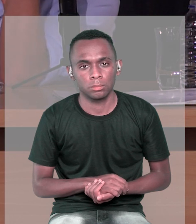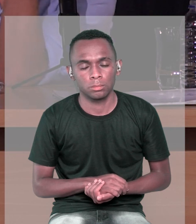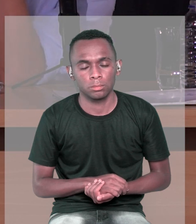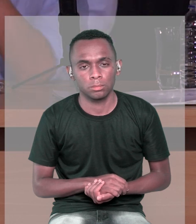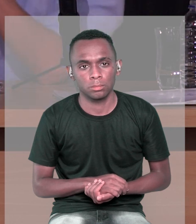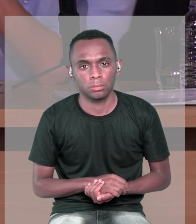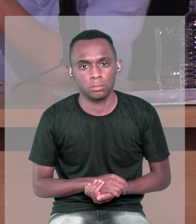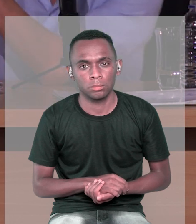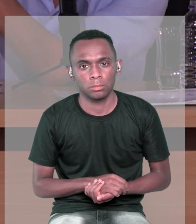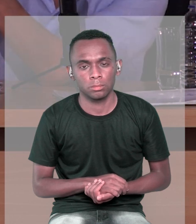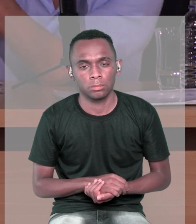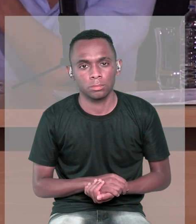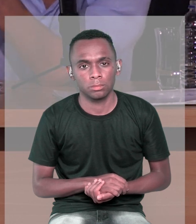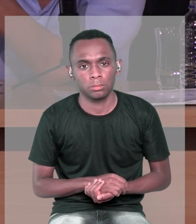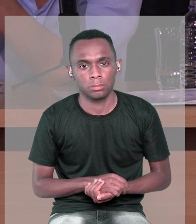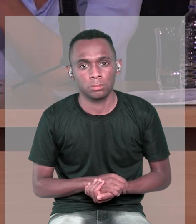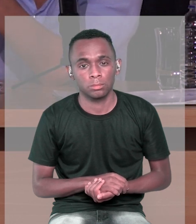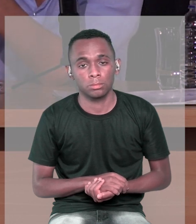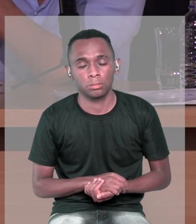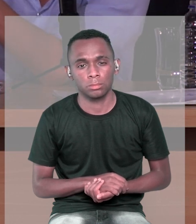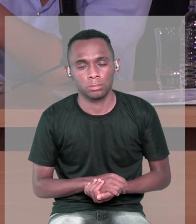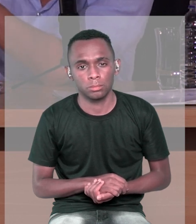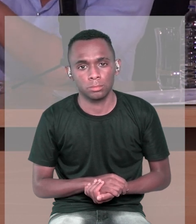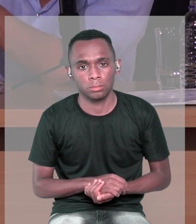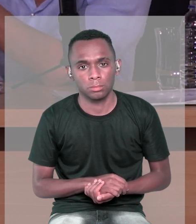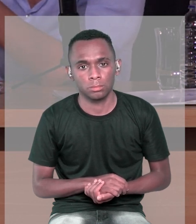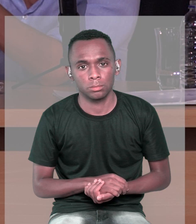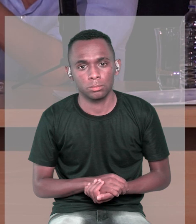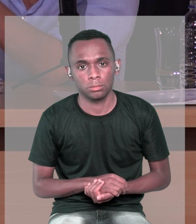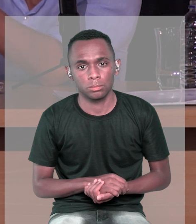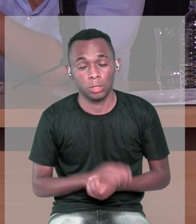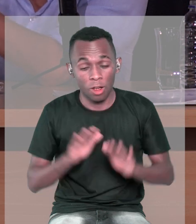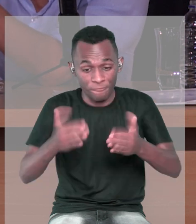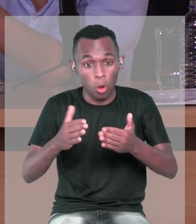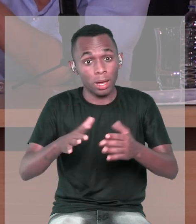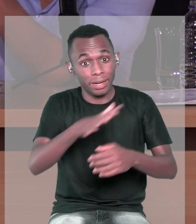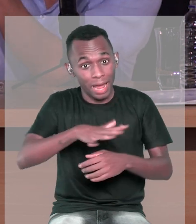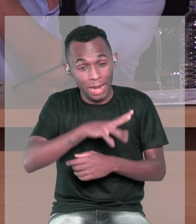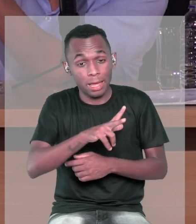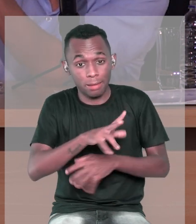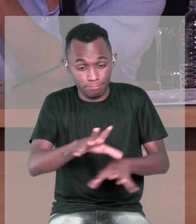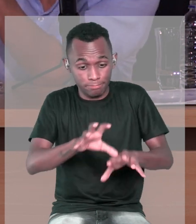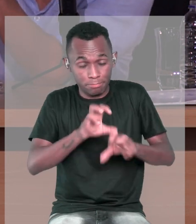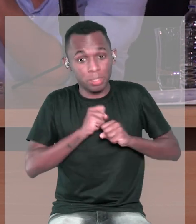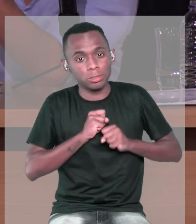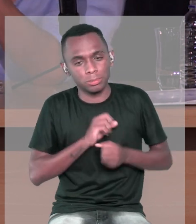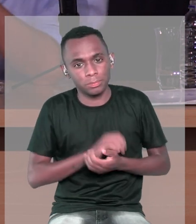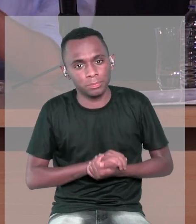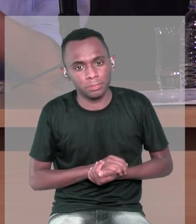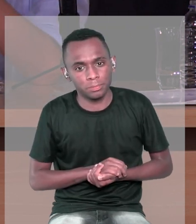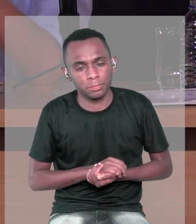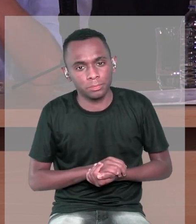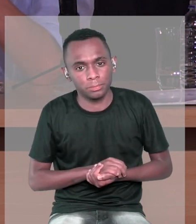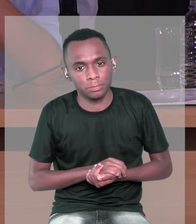Ele diz que ele quer focar sobretudo na apropriação. reprendre. Si tu n'as pas compris, c'est que je me suis mal exprimé, c'est